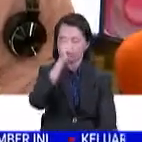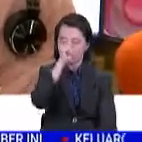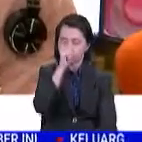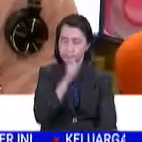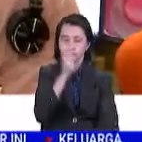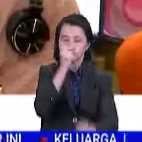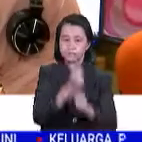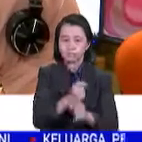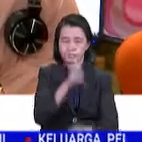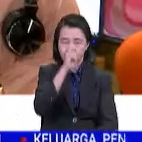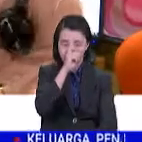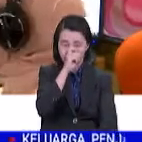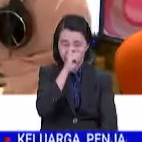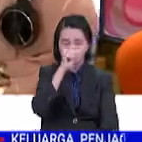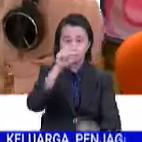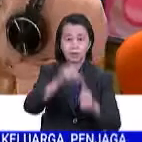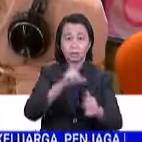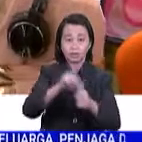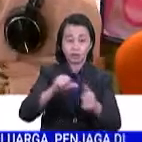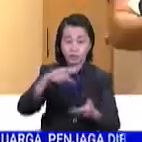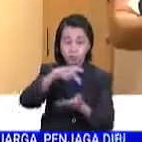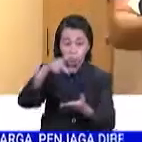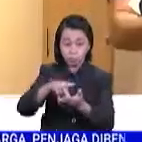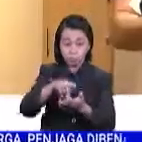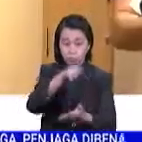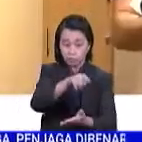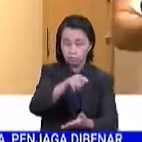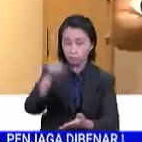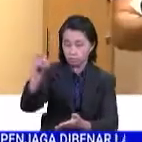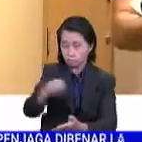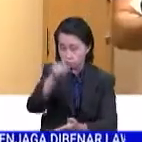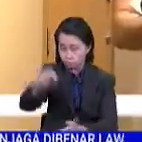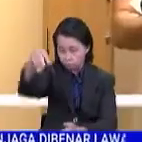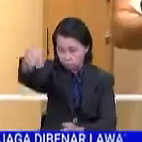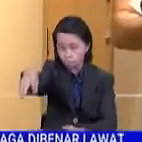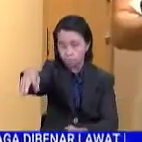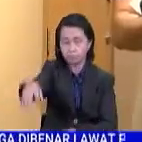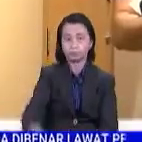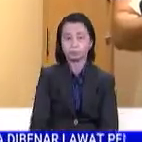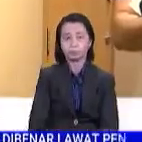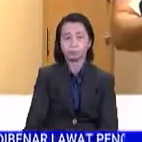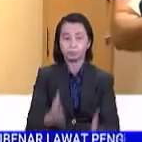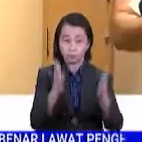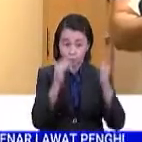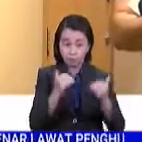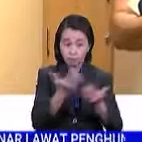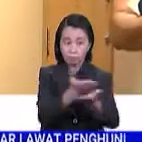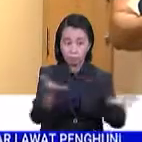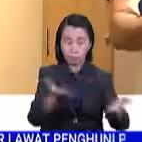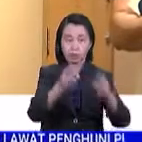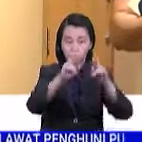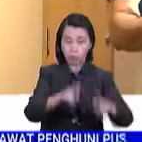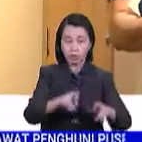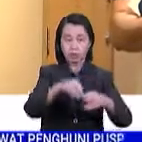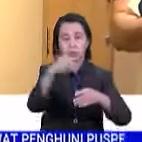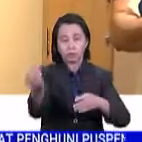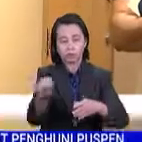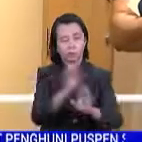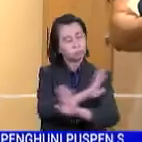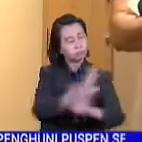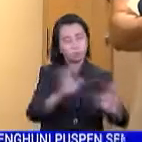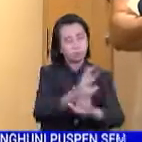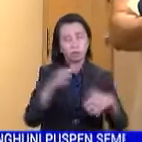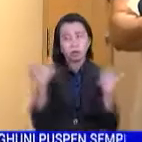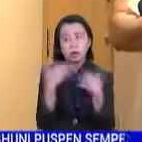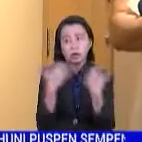setiap Pusat mengunting Hai saya berharap sangat-sangat baju Sumo penghuni dapat keluar dan jangan takut